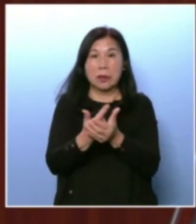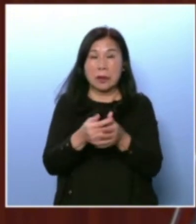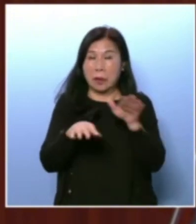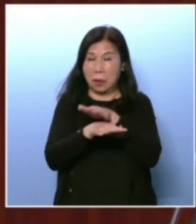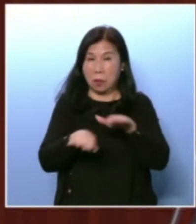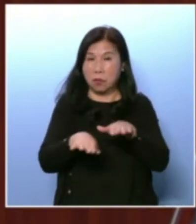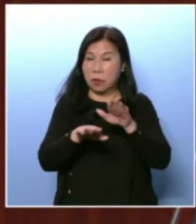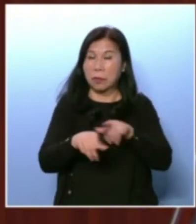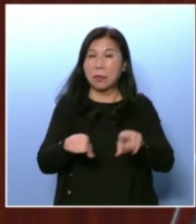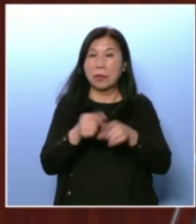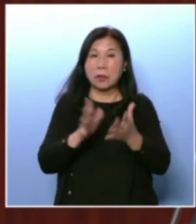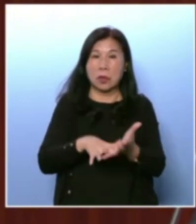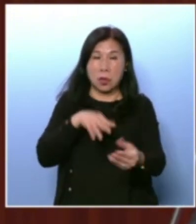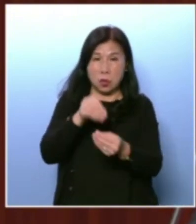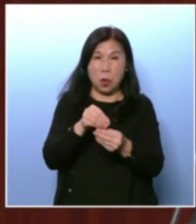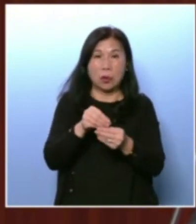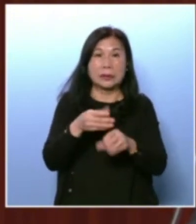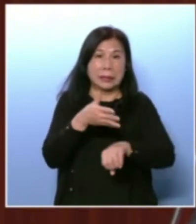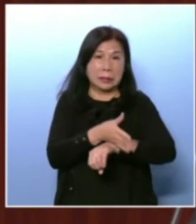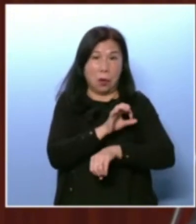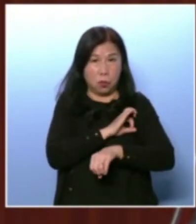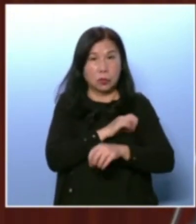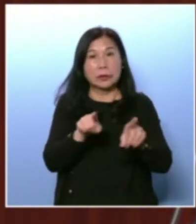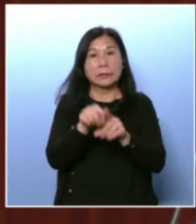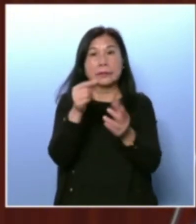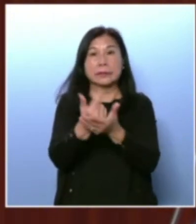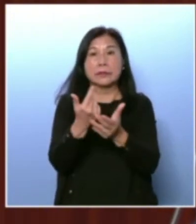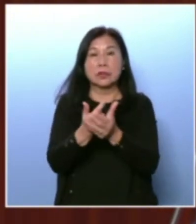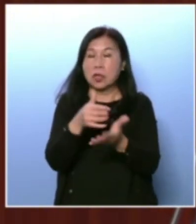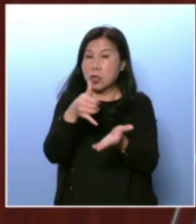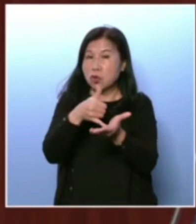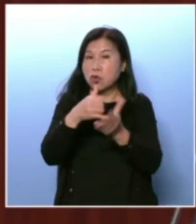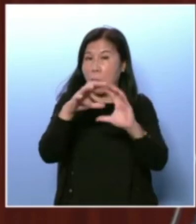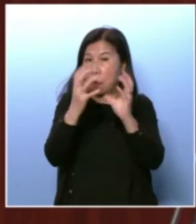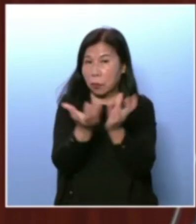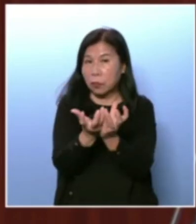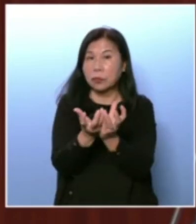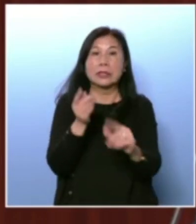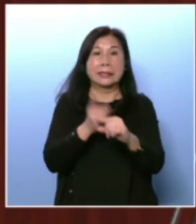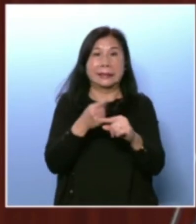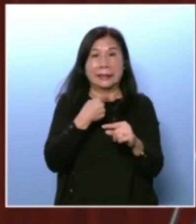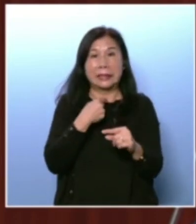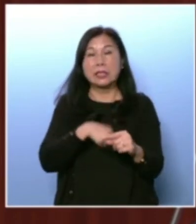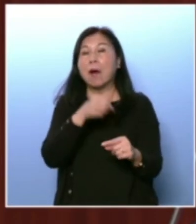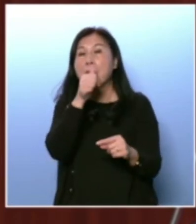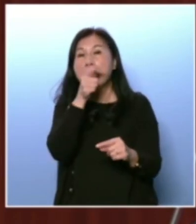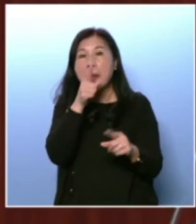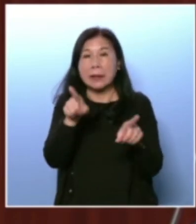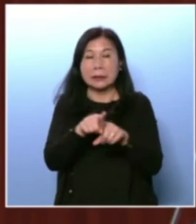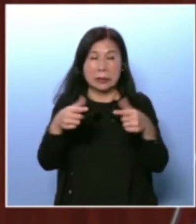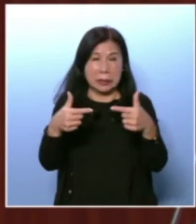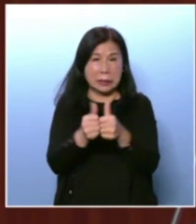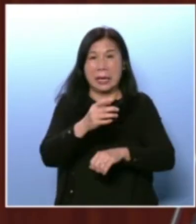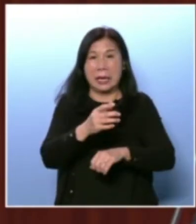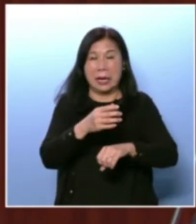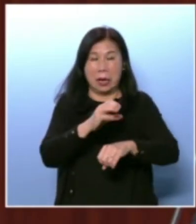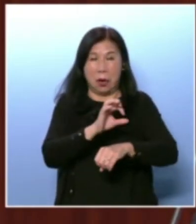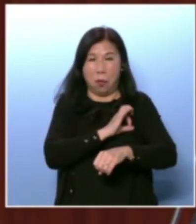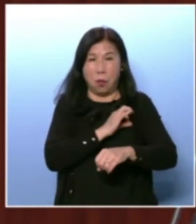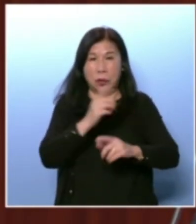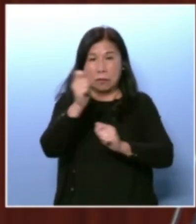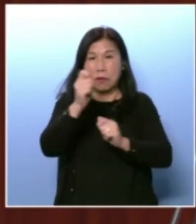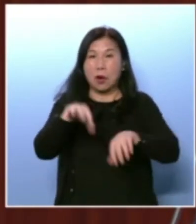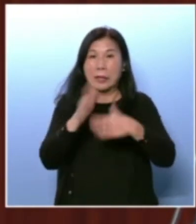和谐稳定、关爱共融的社区，让弱势社群和有需要的家庭得到适切协助。政